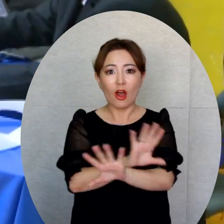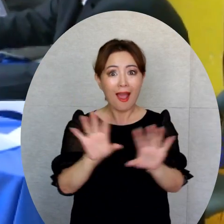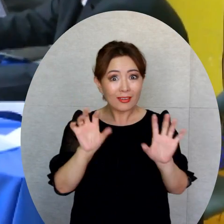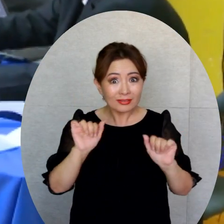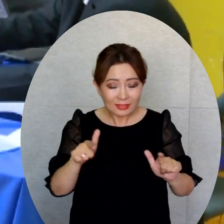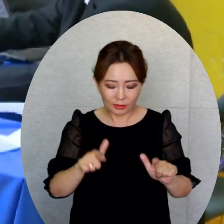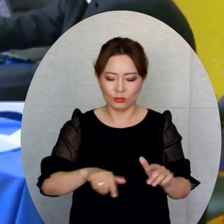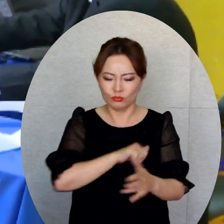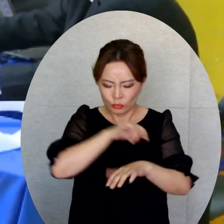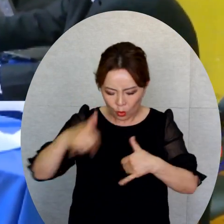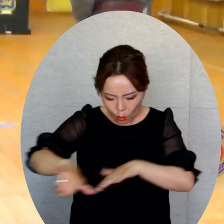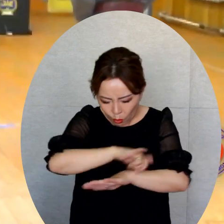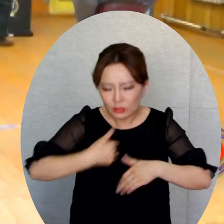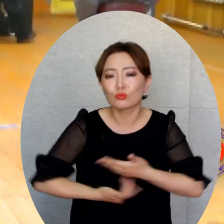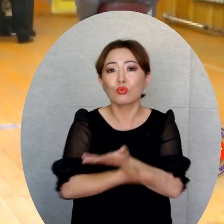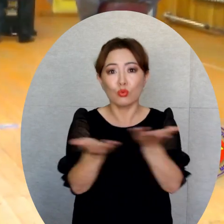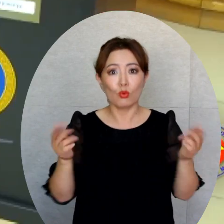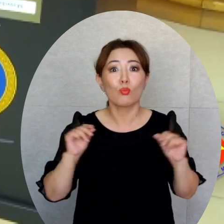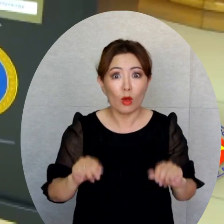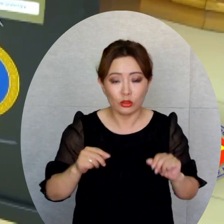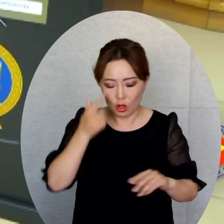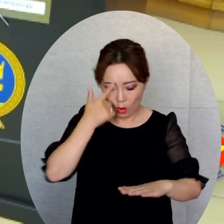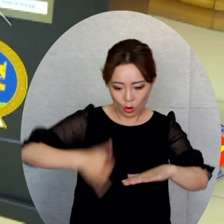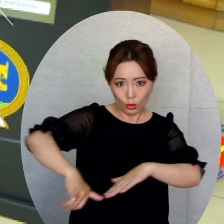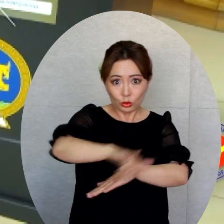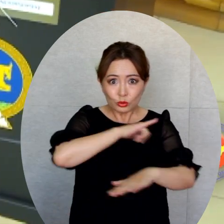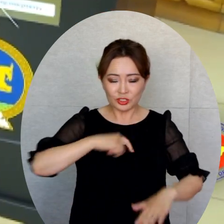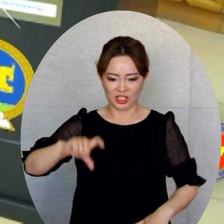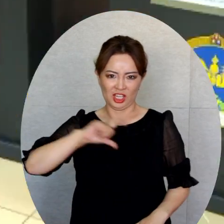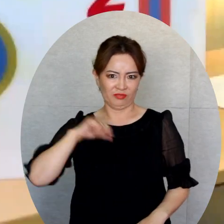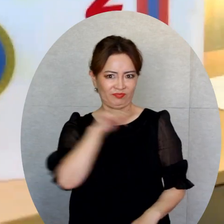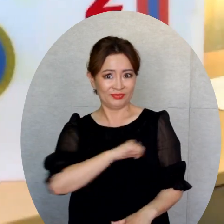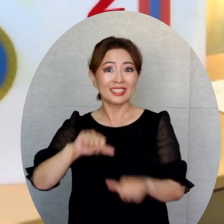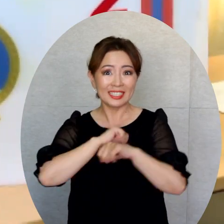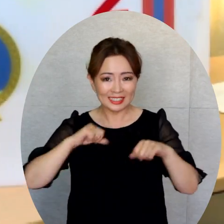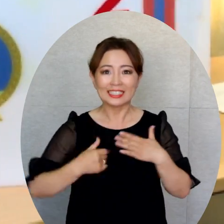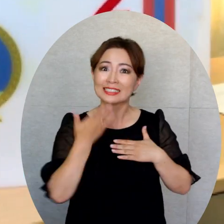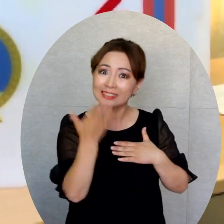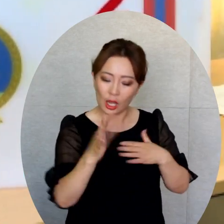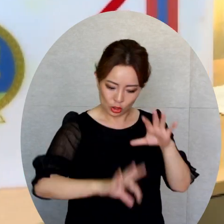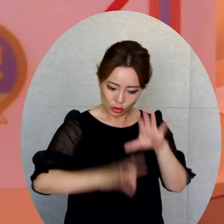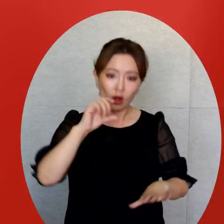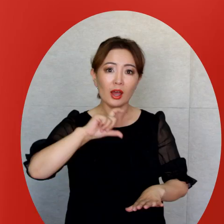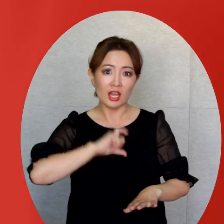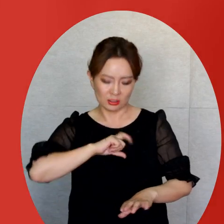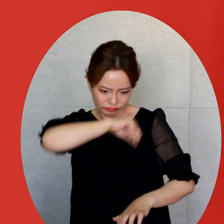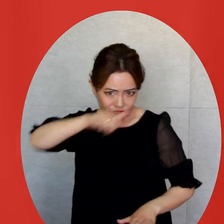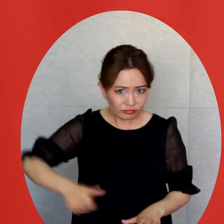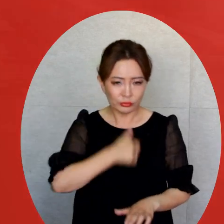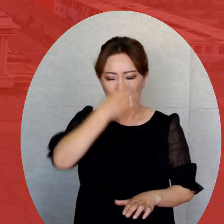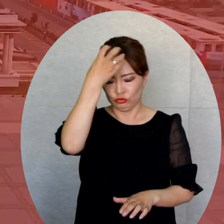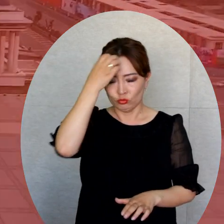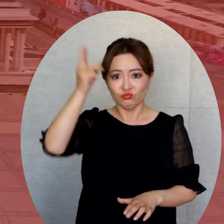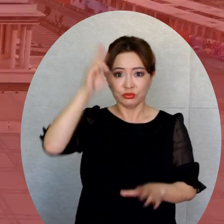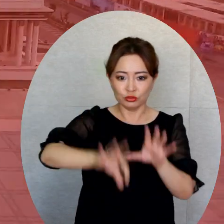цаг хүртэл улс орондо яар явагдав. Монгол улсын бүрэн эрхт иргэн та сонгох эрх ээлл төрийн тэргүүнээ